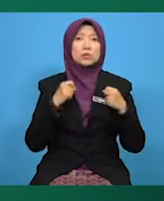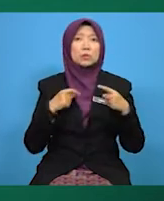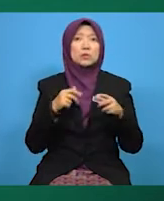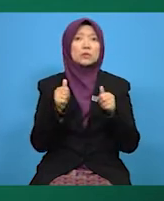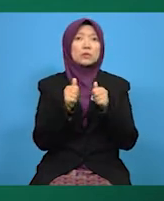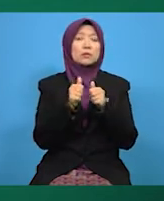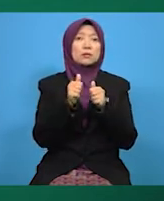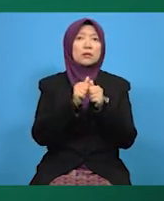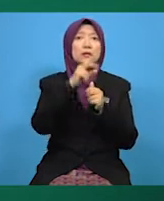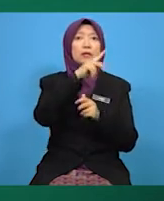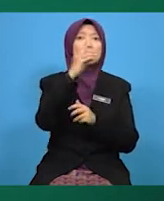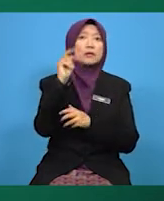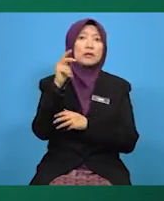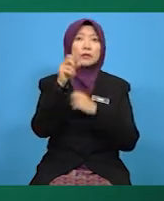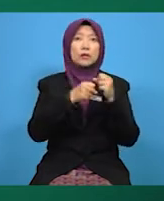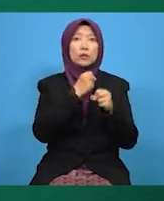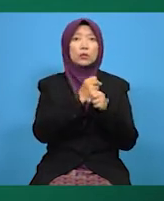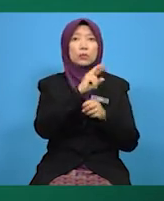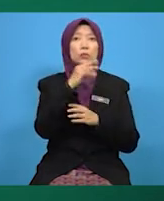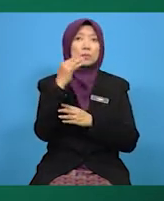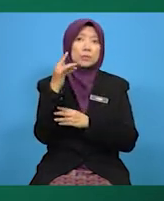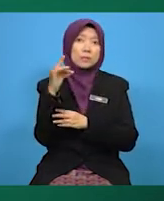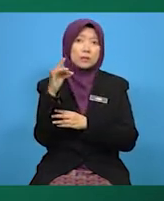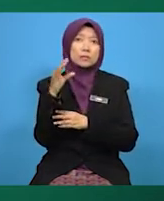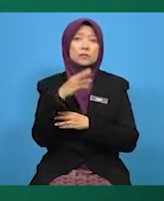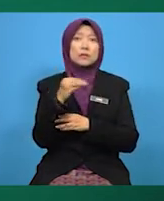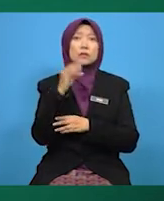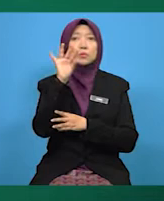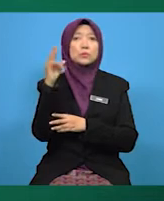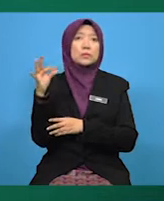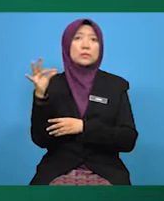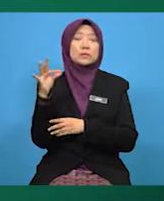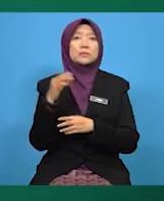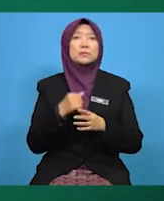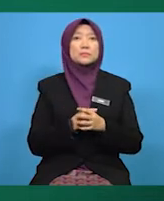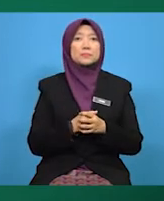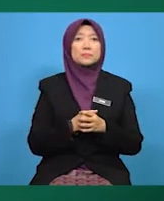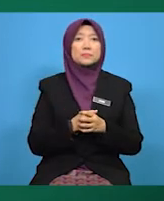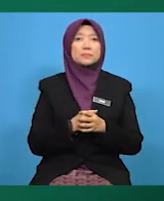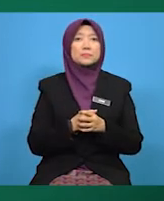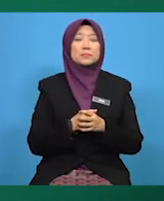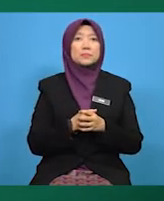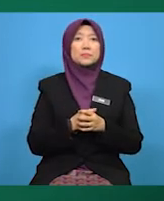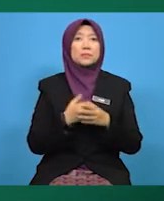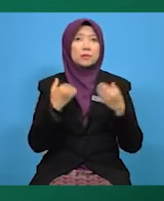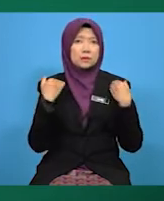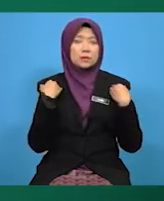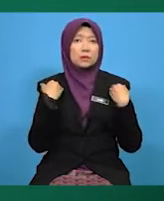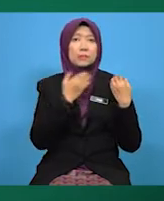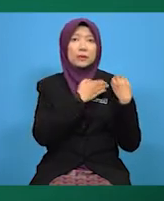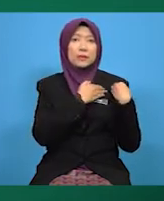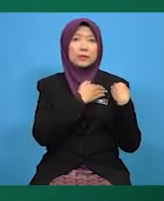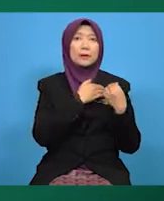terhadap KDNK pada tahun 2018 dan 2019. Adakah